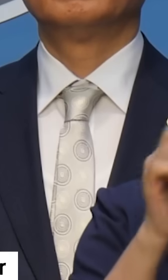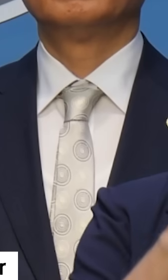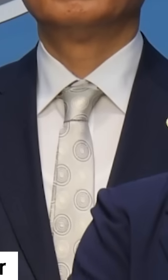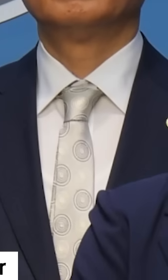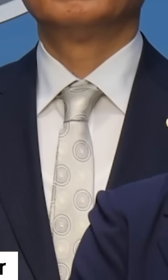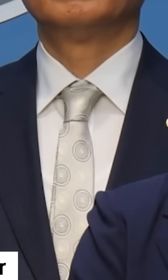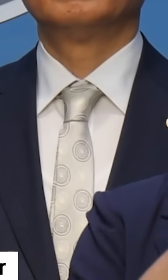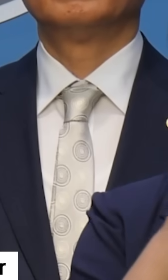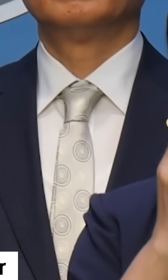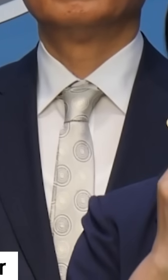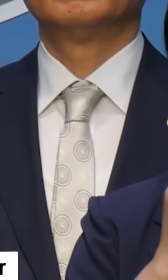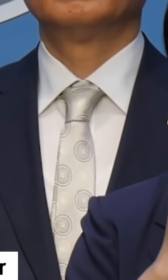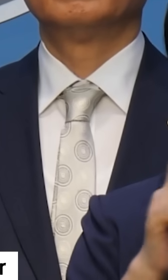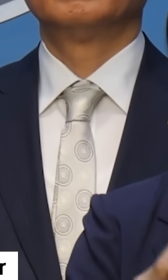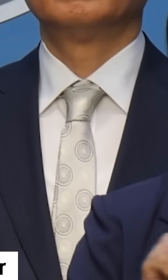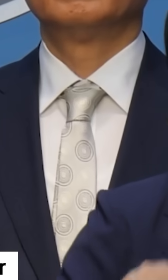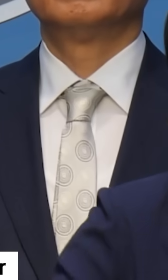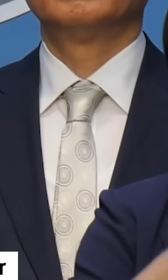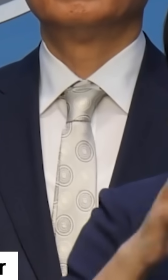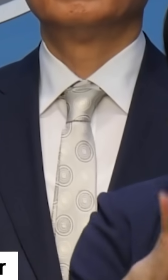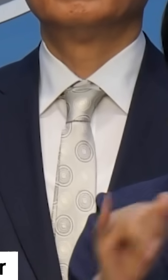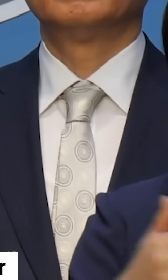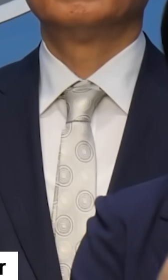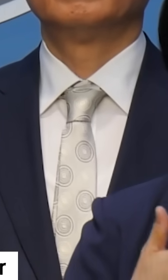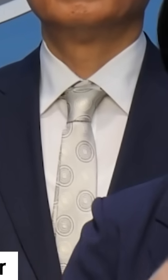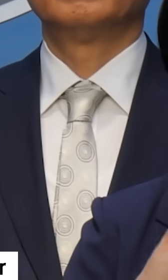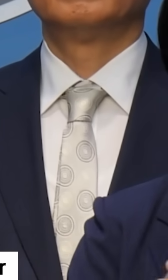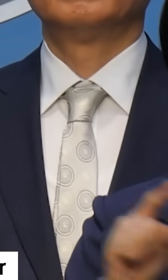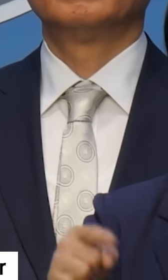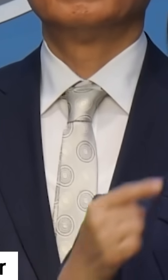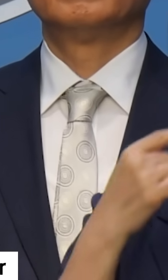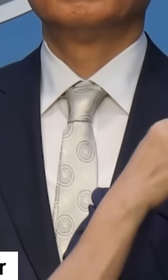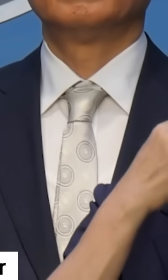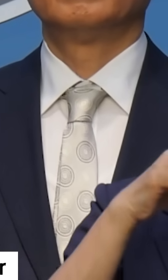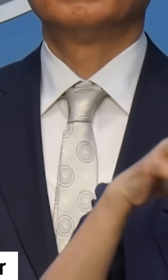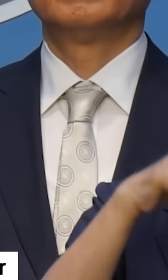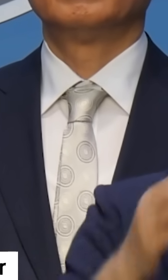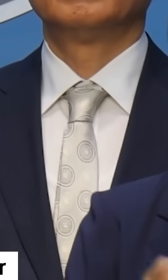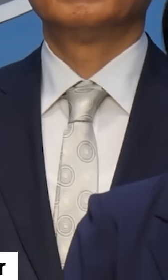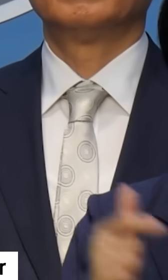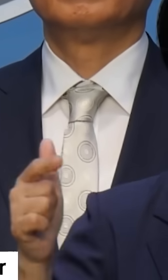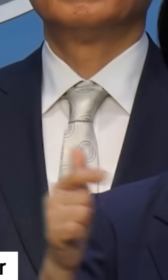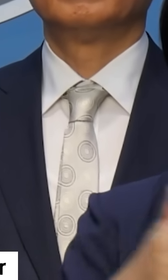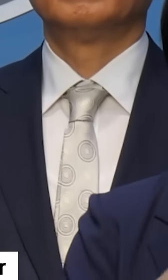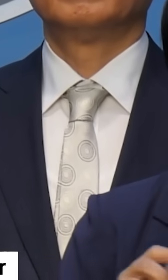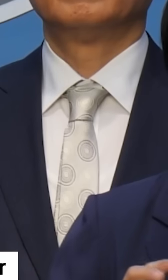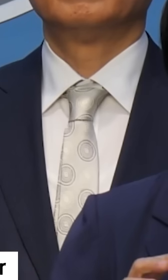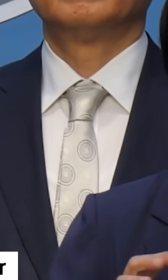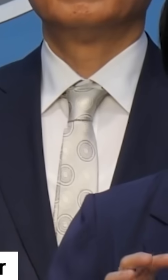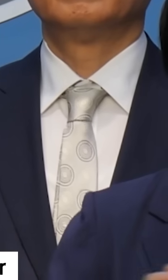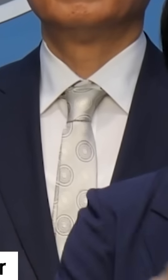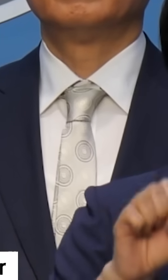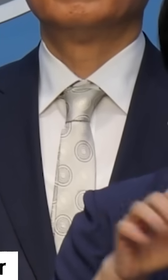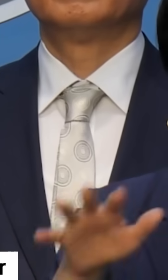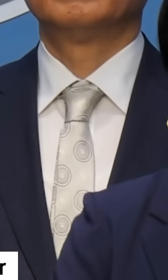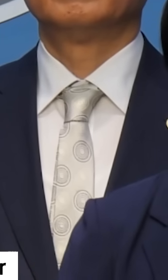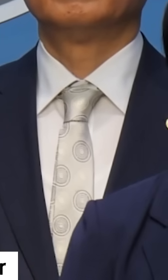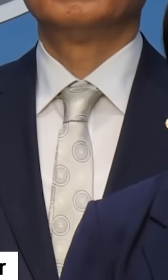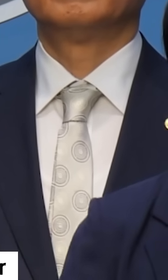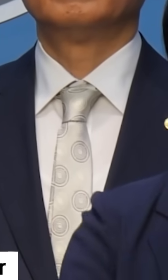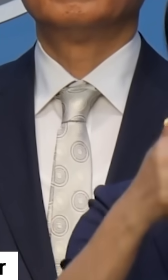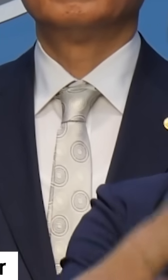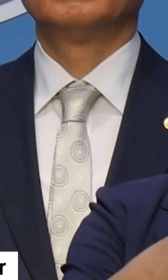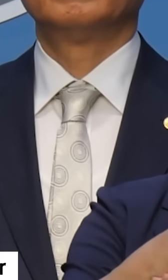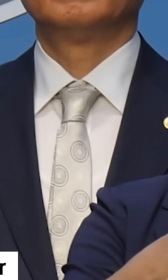와중에 국민들의 마음에 불안감이란 독버섯이 퍼져서 그 독버섯이 구름처럼 퍼져나가서